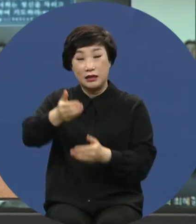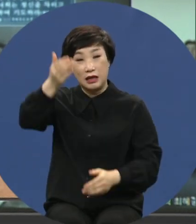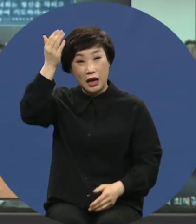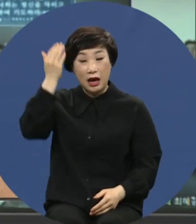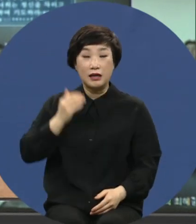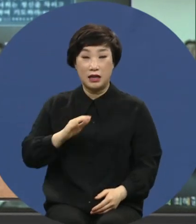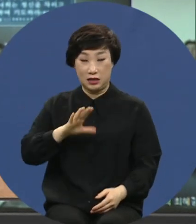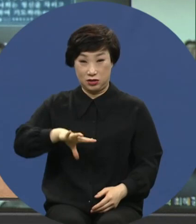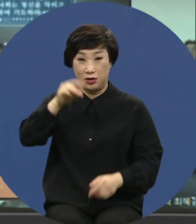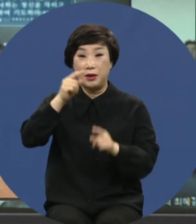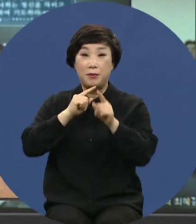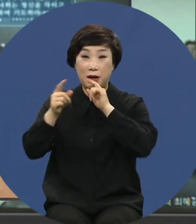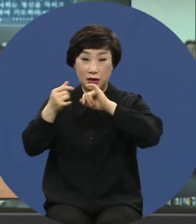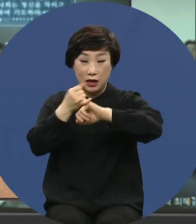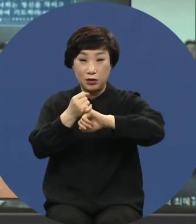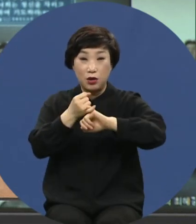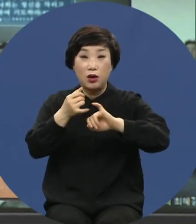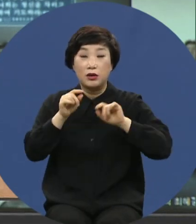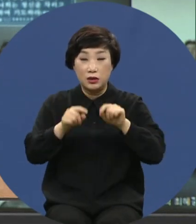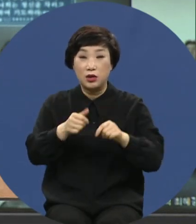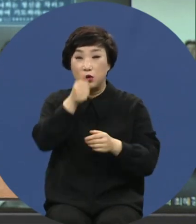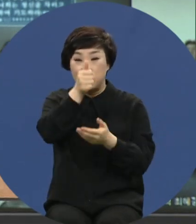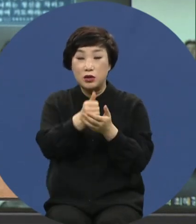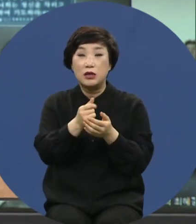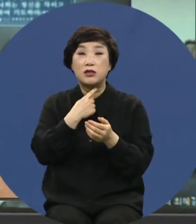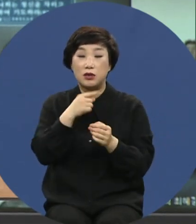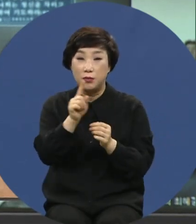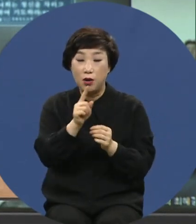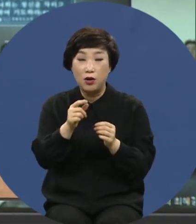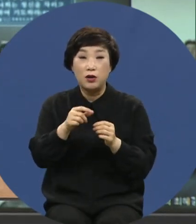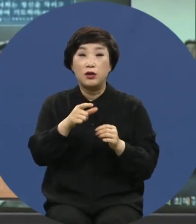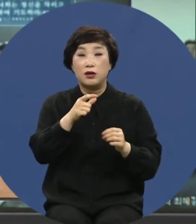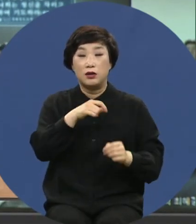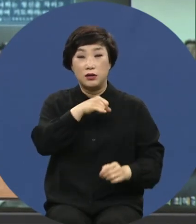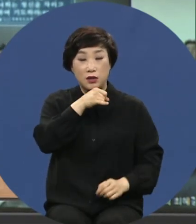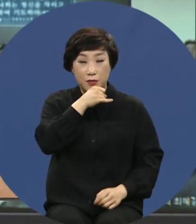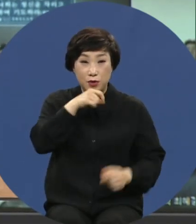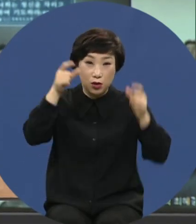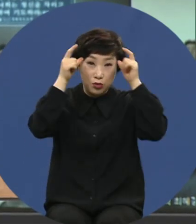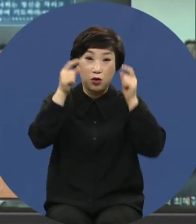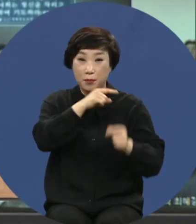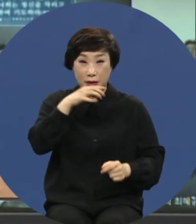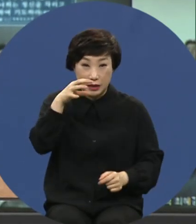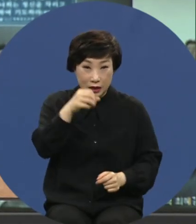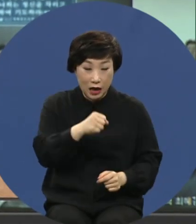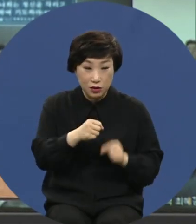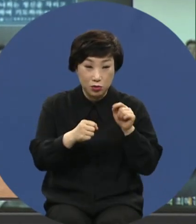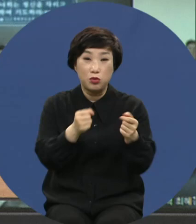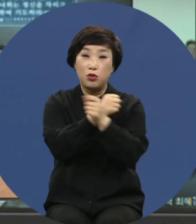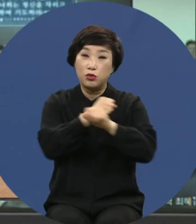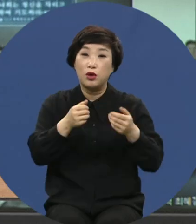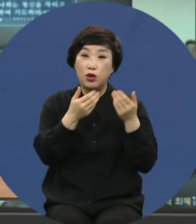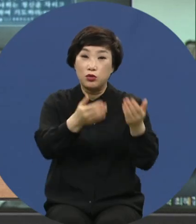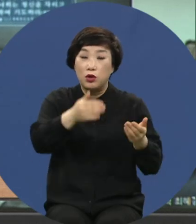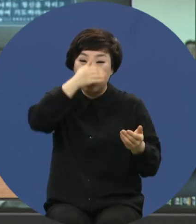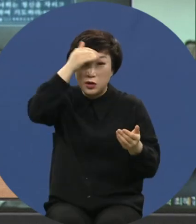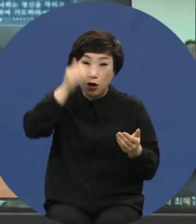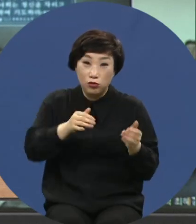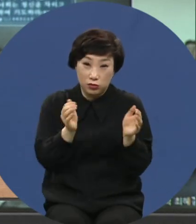과거의 첫 언약의 범죄는 염소와 송아지의 피로 겨우